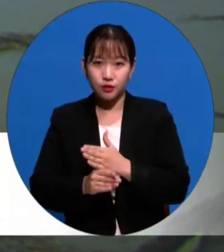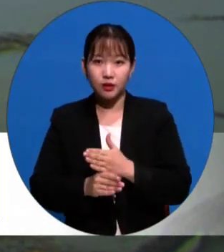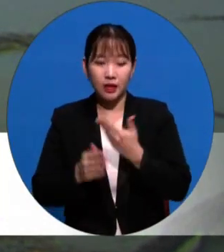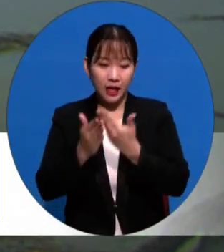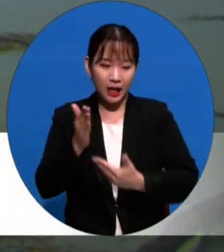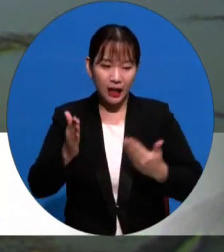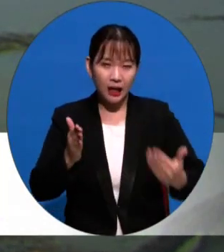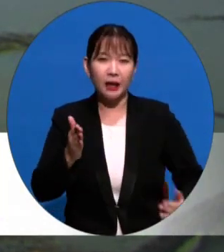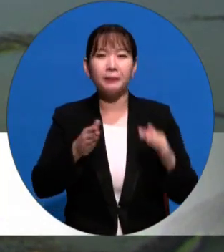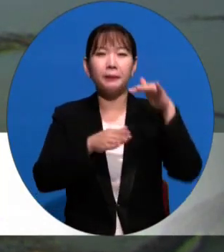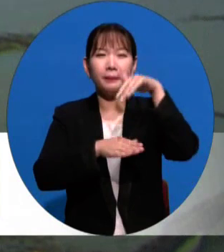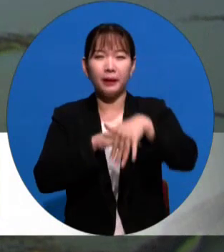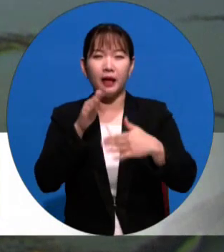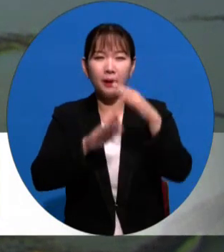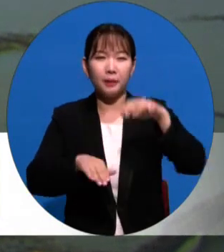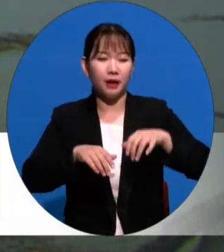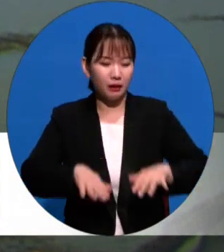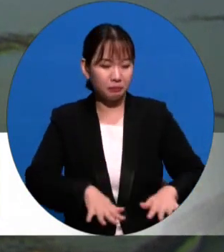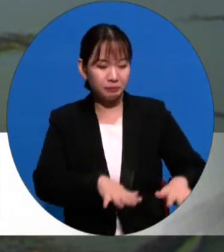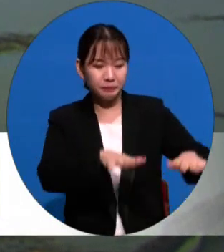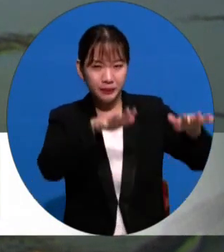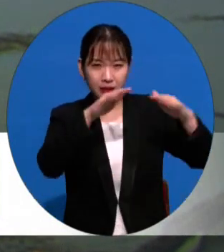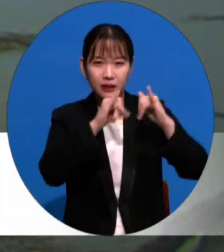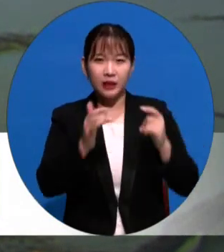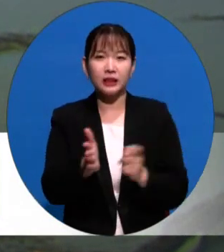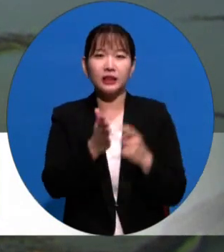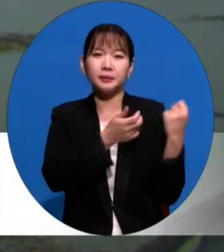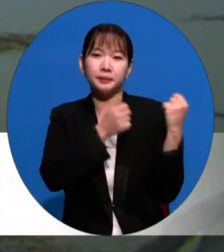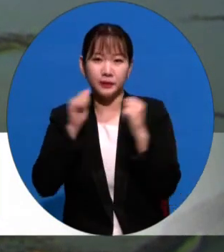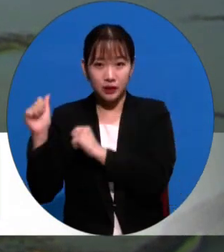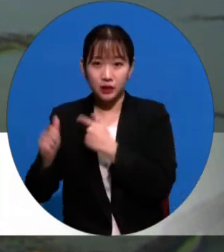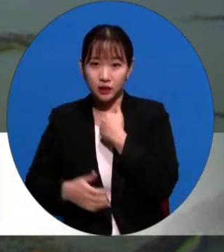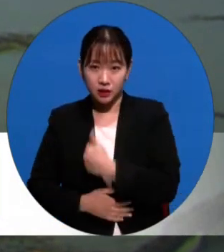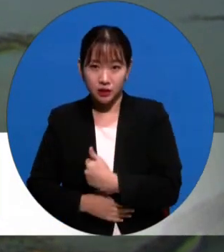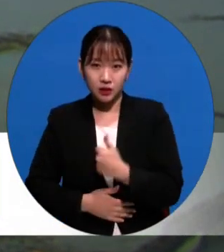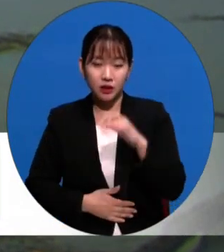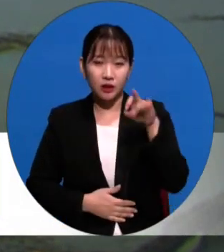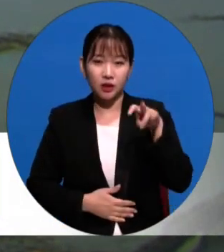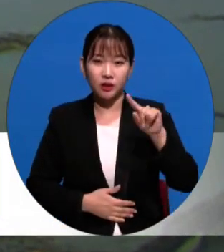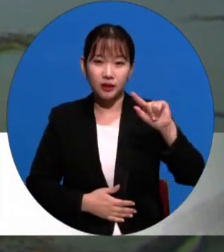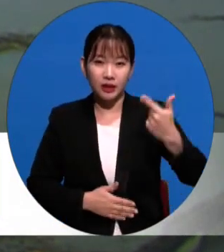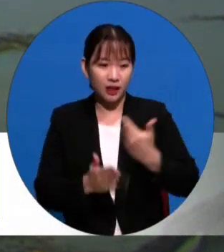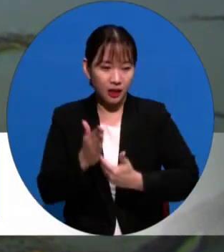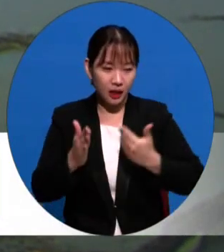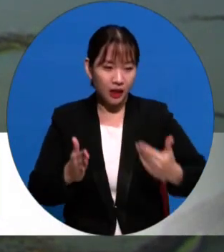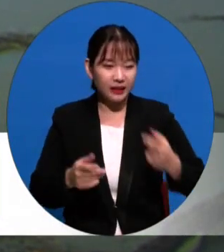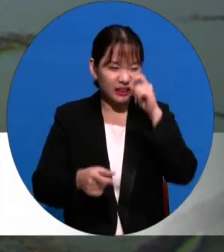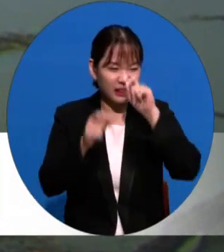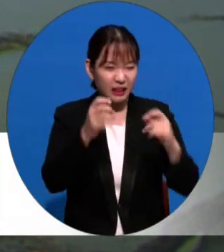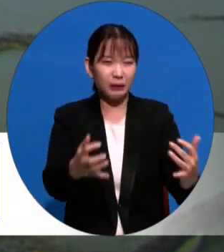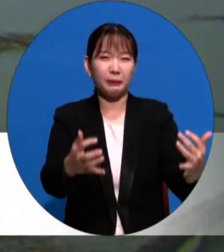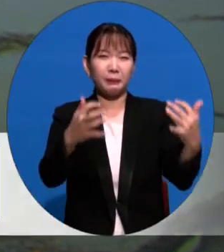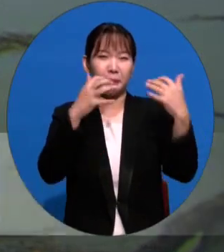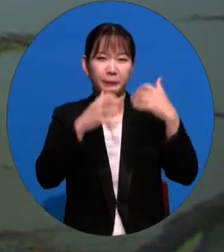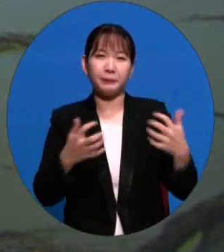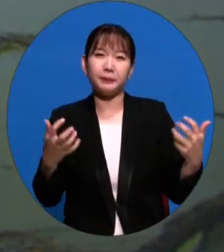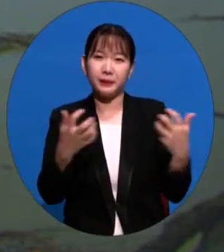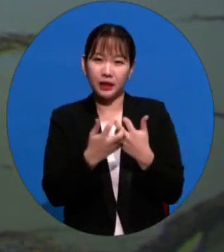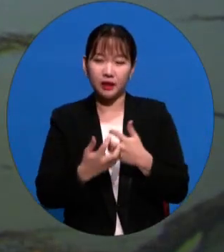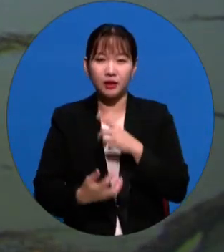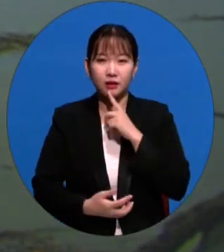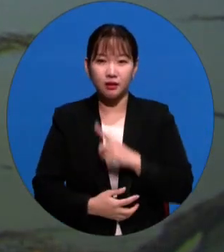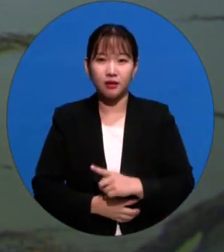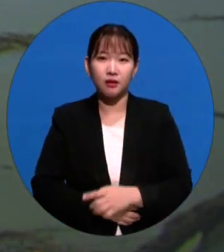하천 범람으로 마을이 침수돼 주민들이 긴급 대피하는가 하면 영산강은 밀려온 쓰레기들로 뒤덮였습니다. 안준호